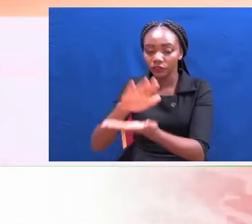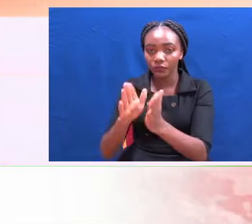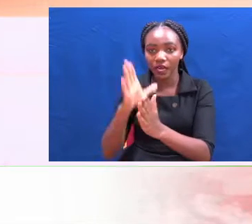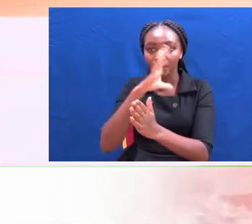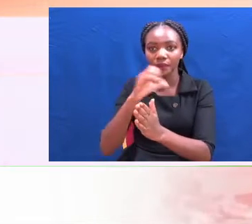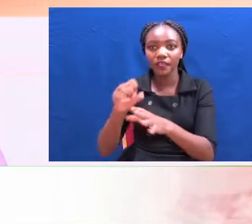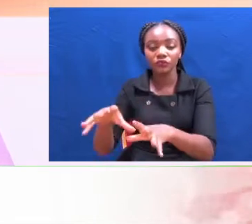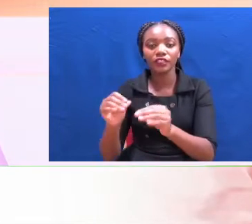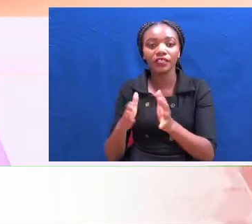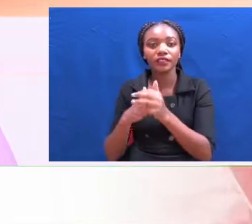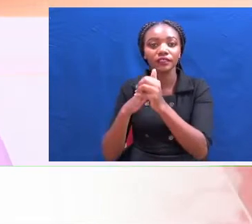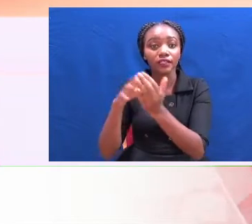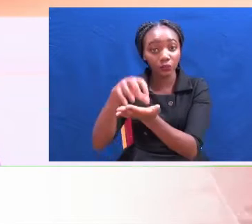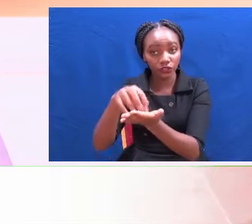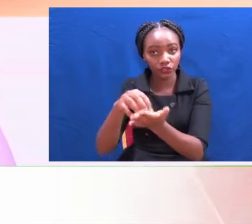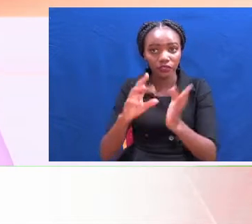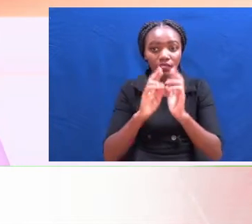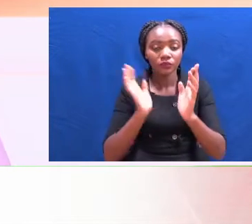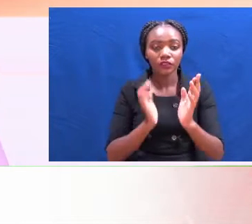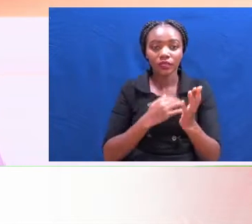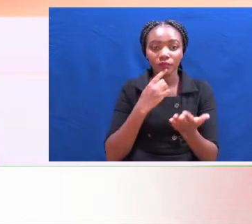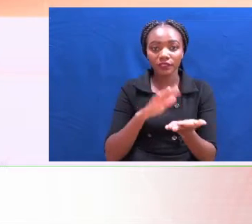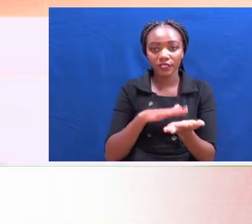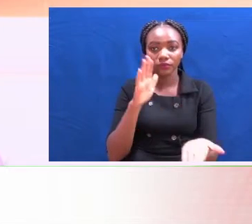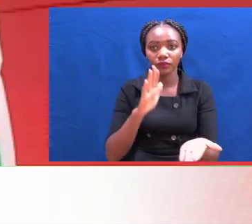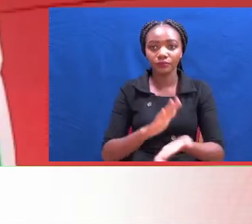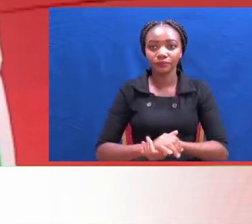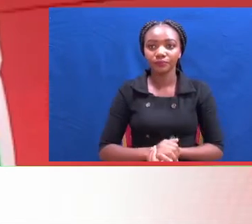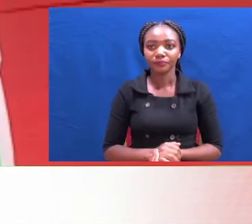kuchukua nafasi hiyo. Josh Onsare anatufungulia jamvi la upeo.